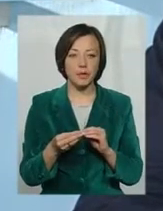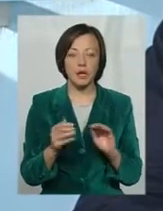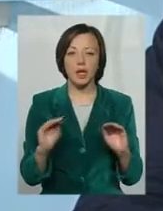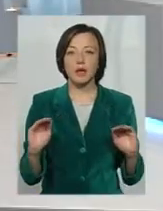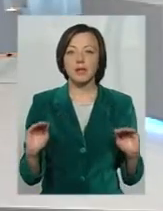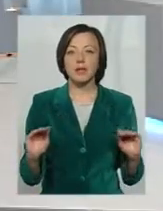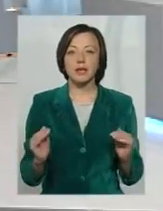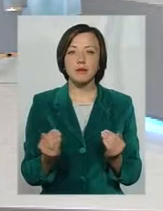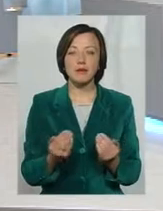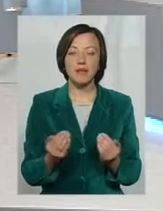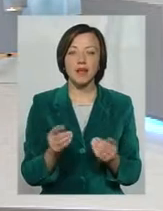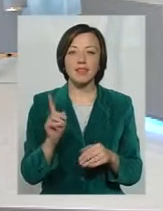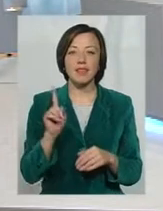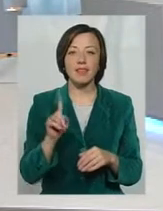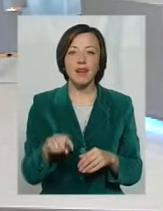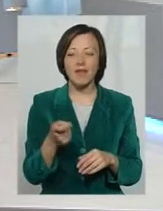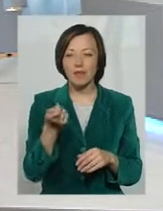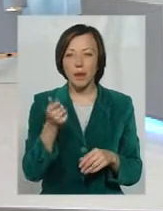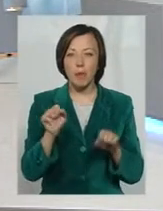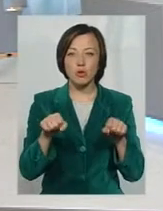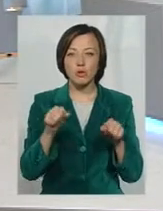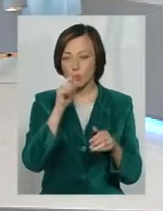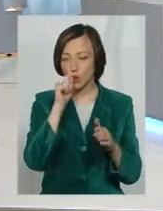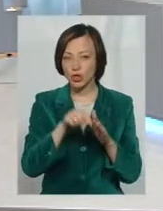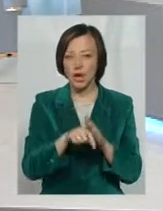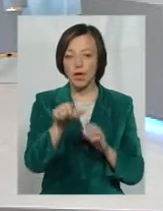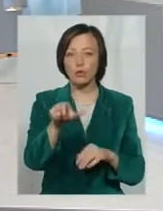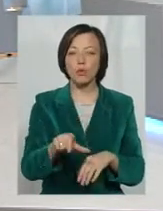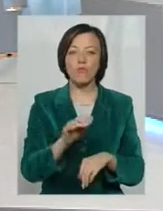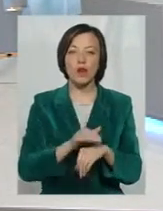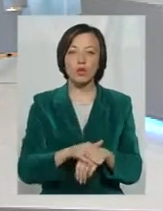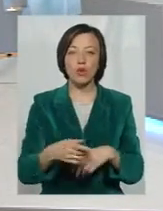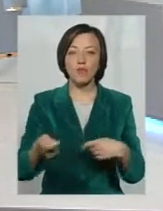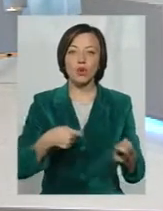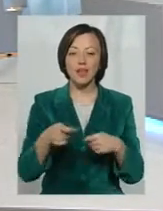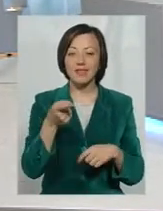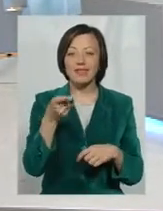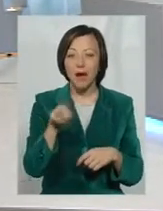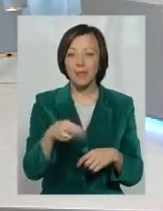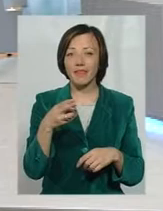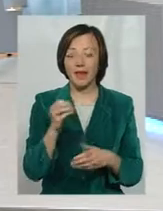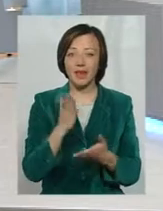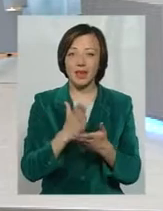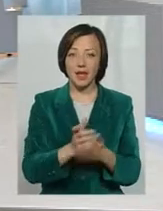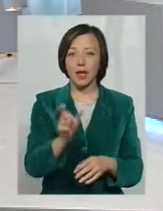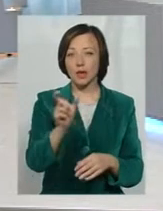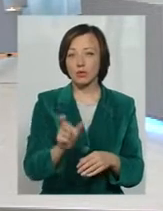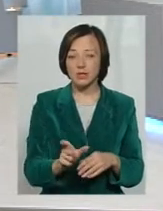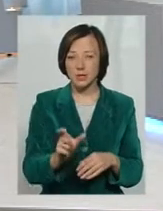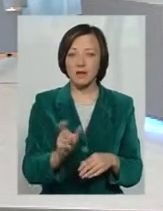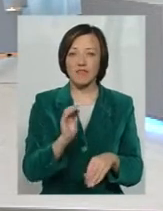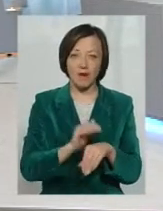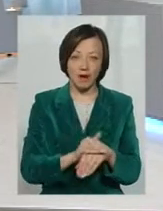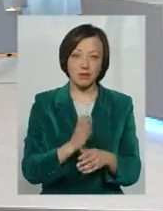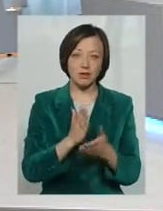мінімізувати навіть теоретичну можливість втручання людського фактору в торги. Адже там, де є людський фактор, там може бути місце якимось корупційним діянням.